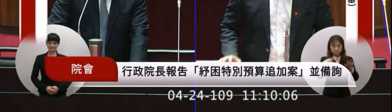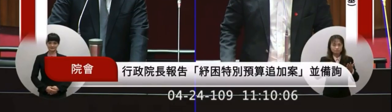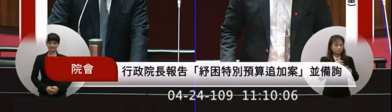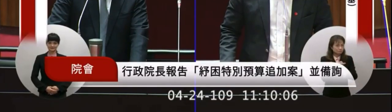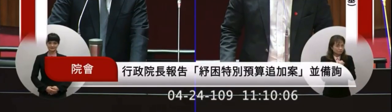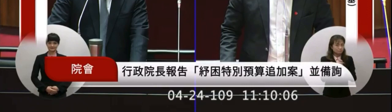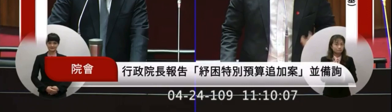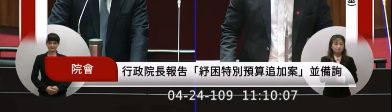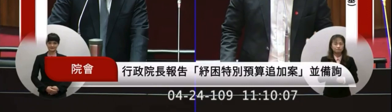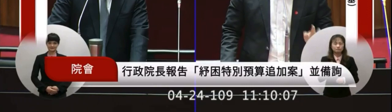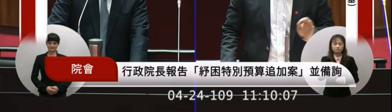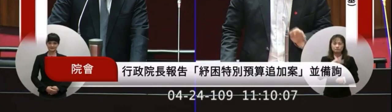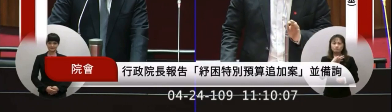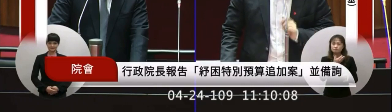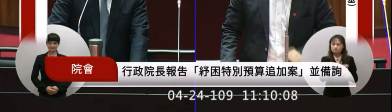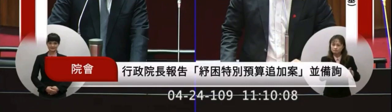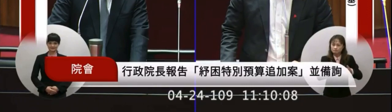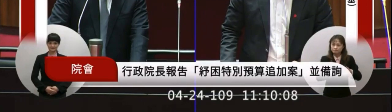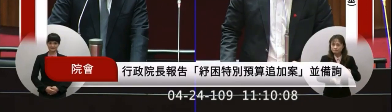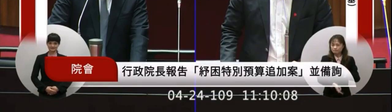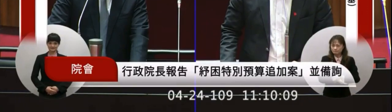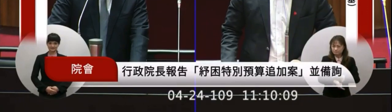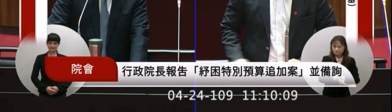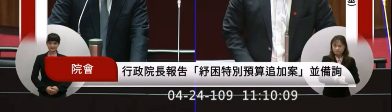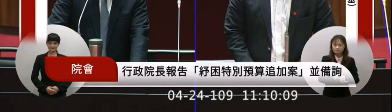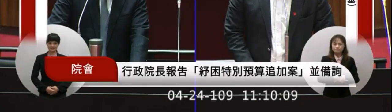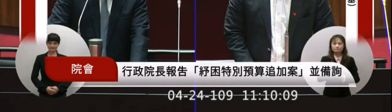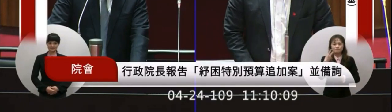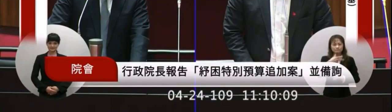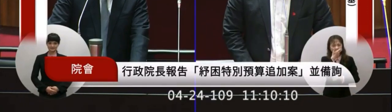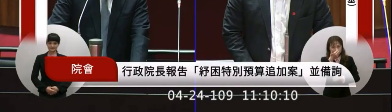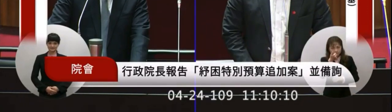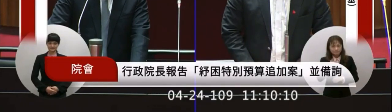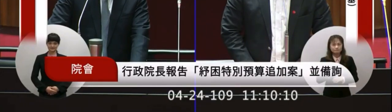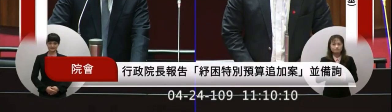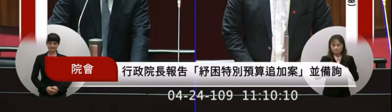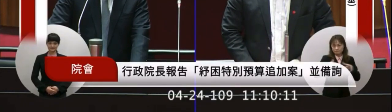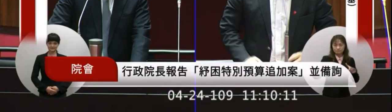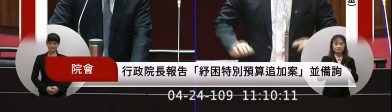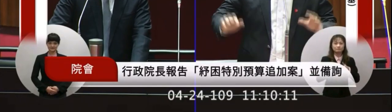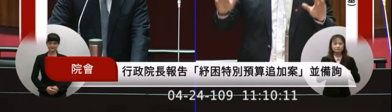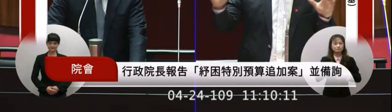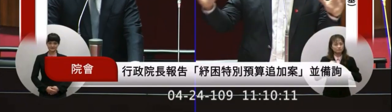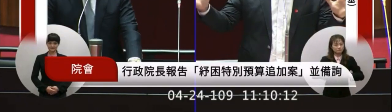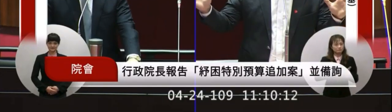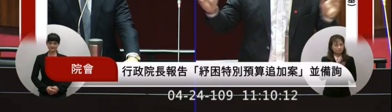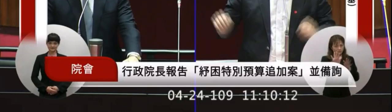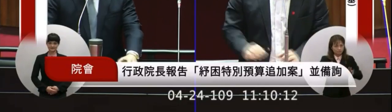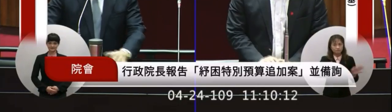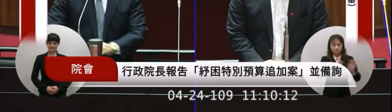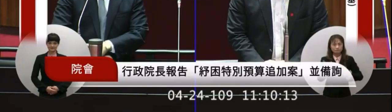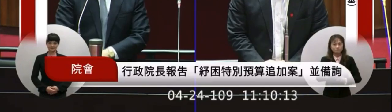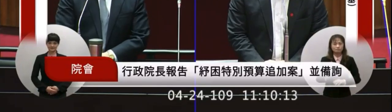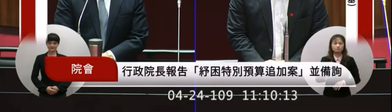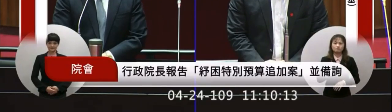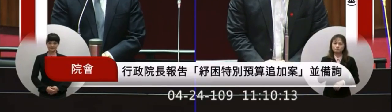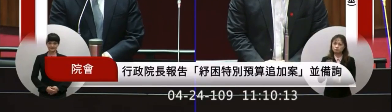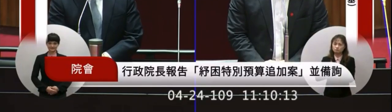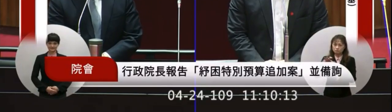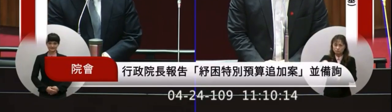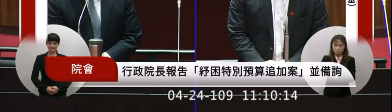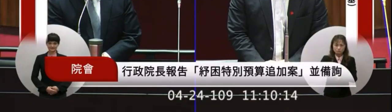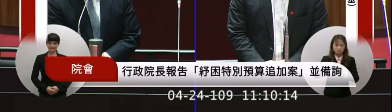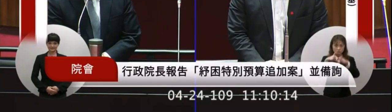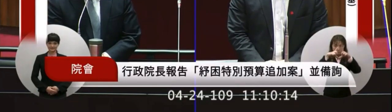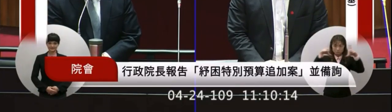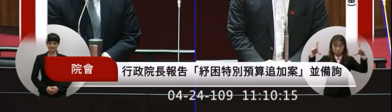吼纾困的部分爱紧。快，佮方便。那想要甲你报告一下吼，咱家己遐个状况。顶悬呢，我伫我个服务处挂布